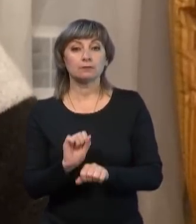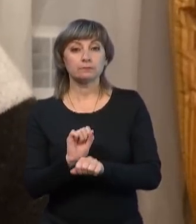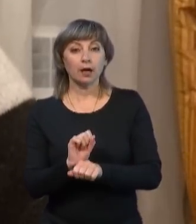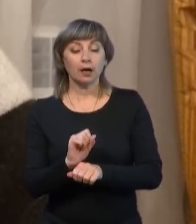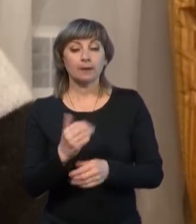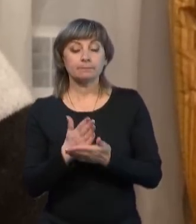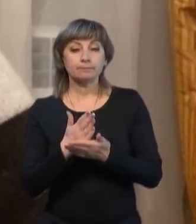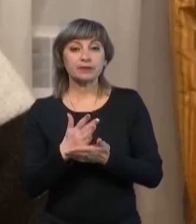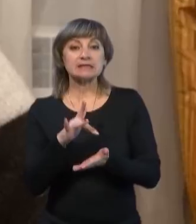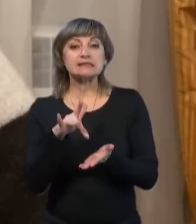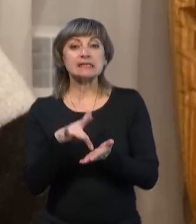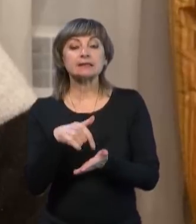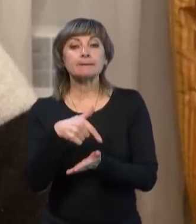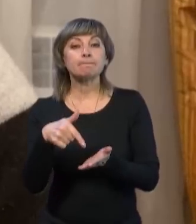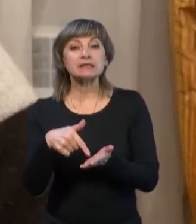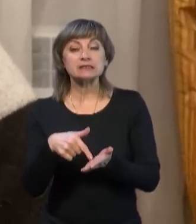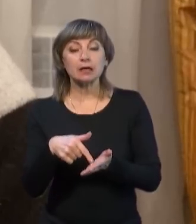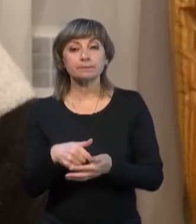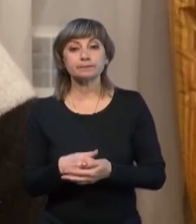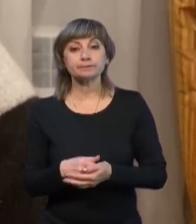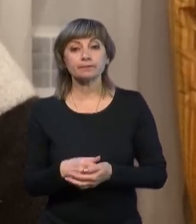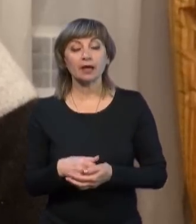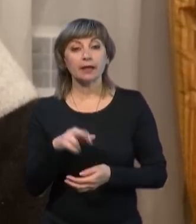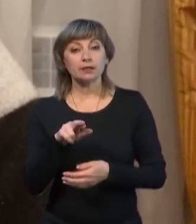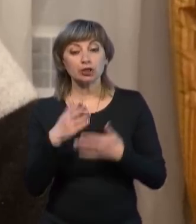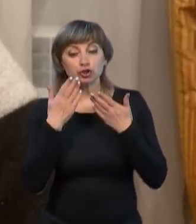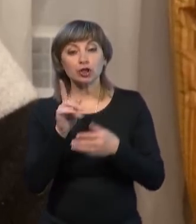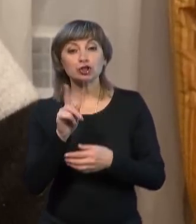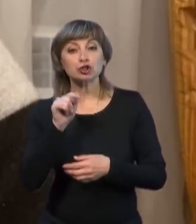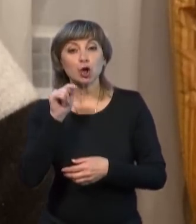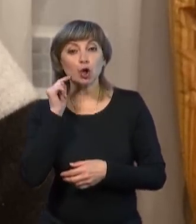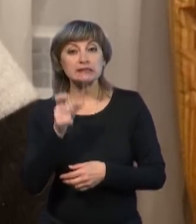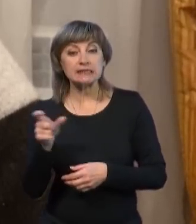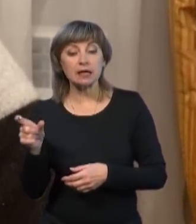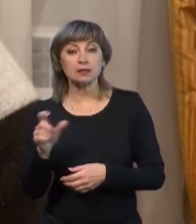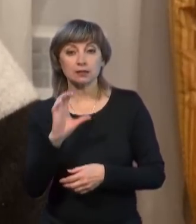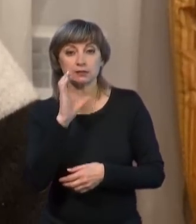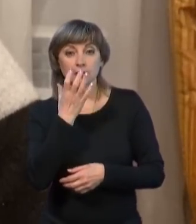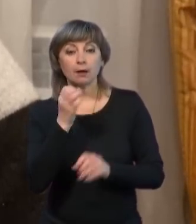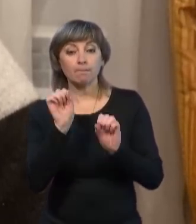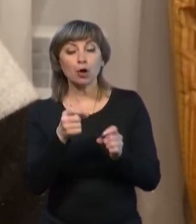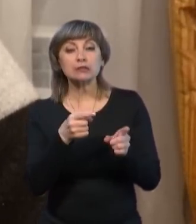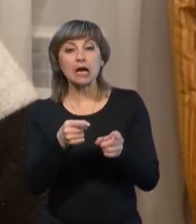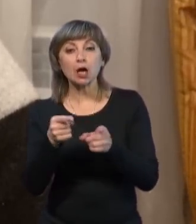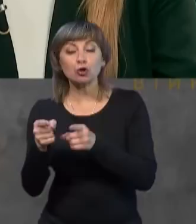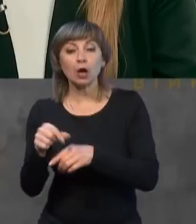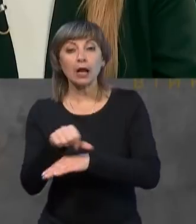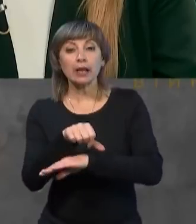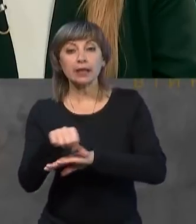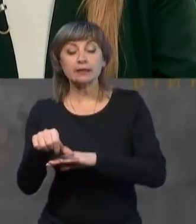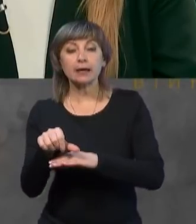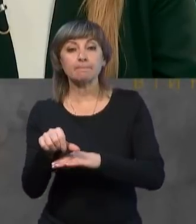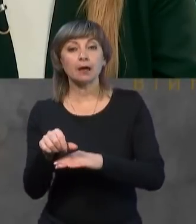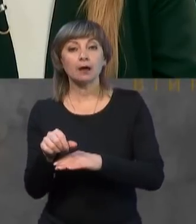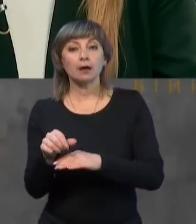проходить десь в районі центру міста. Я читав, що росіяни серйозно можуть загрожувати лініям